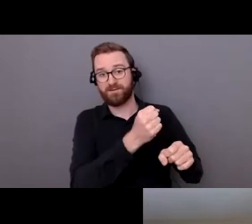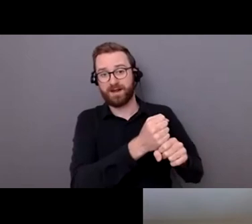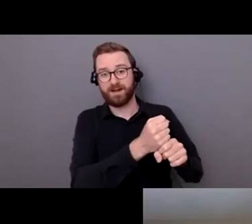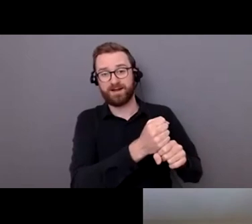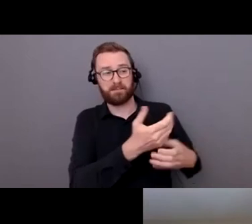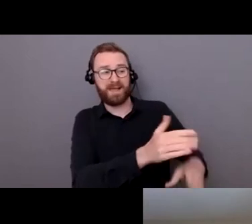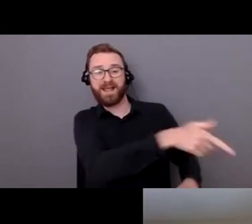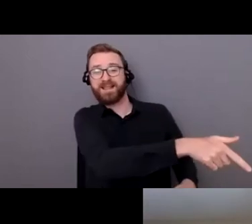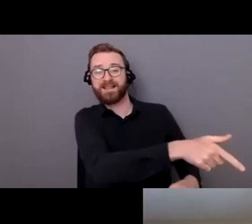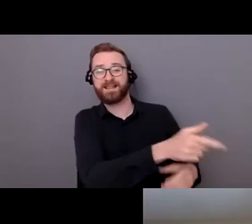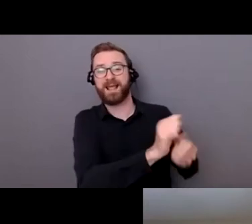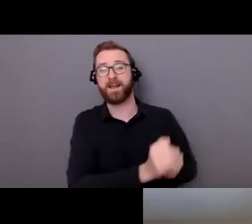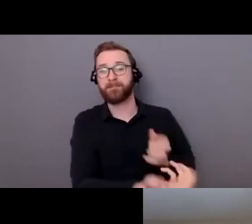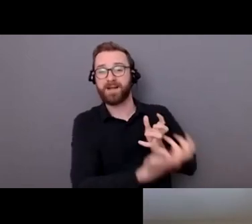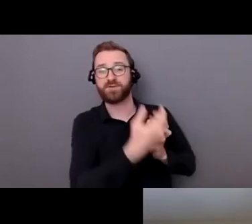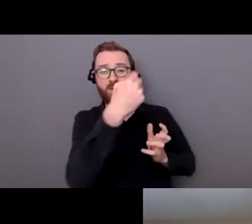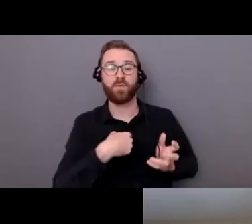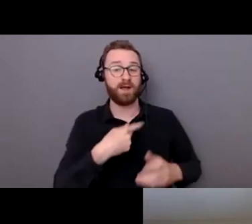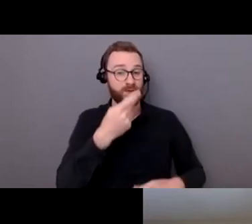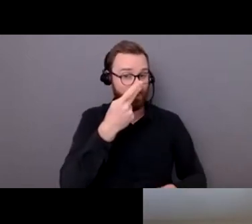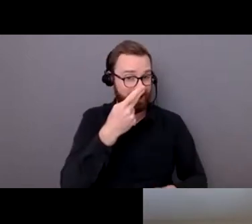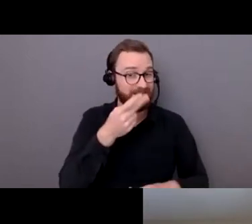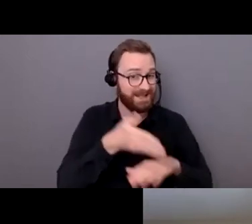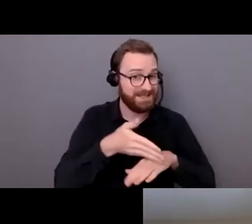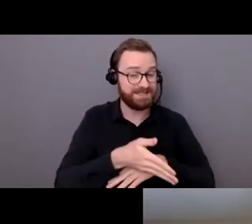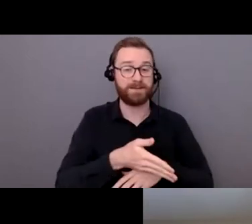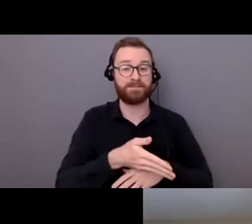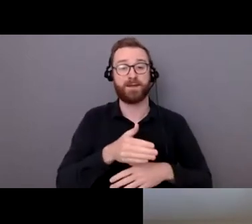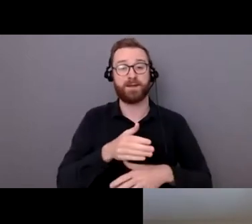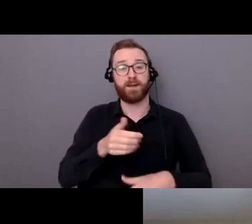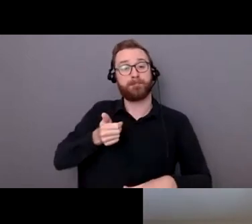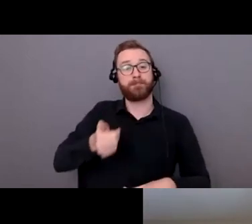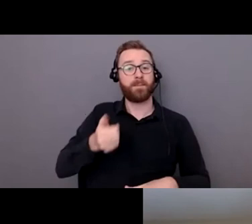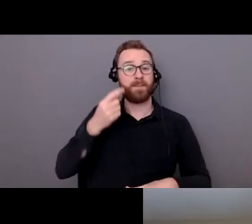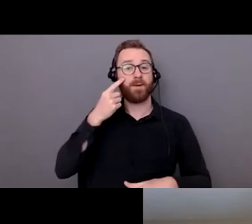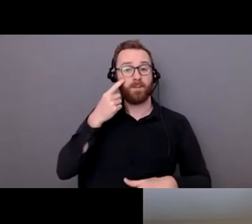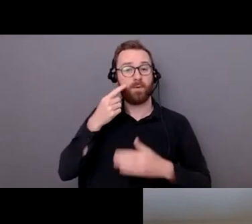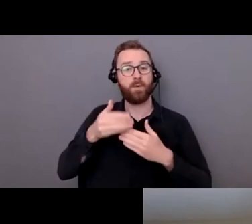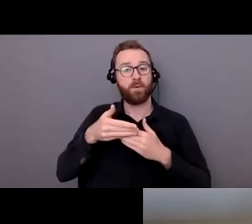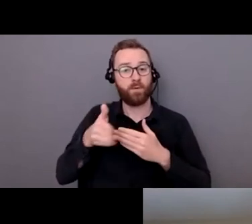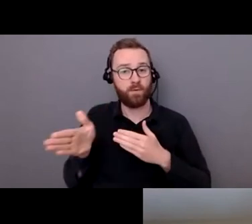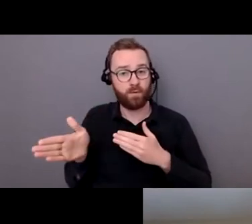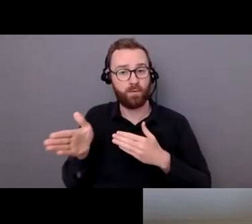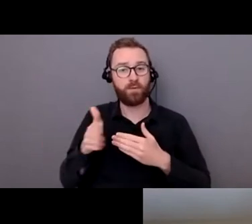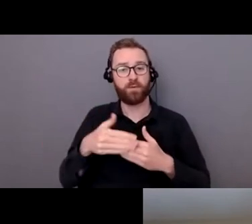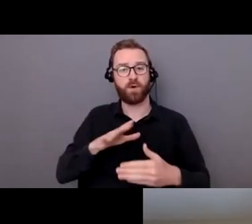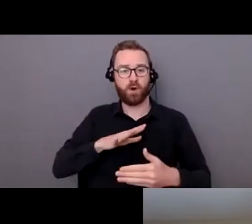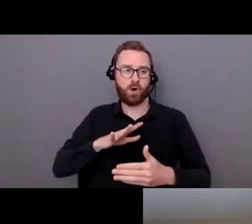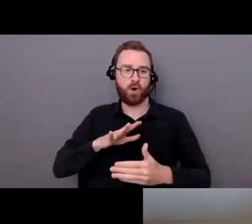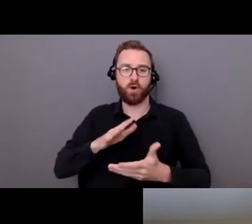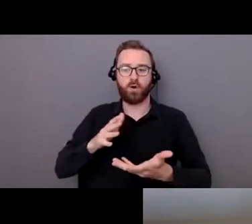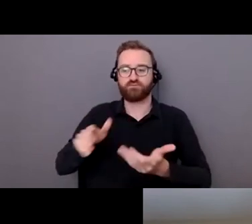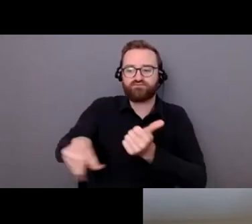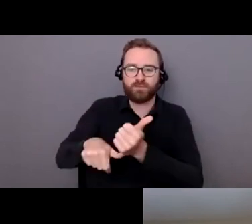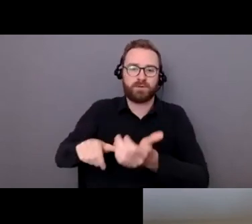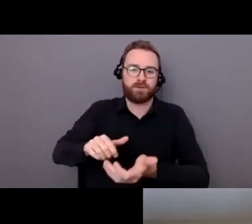adaptations, c'est-à-dire d'une toilette accessible, de porte automatique, d'une commis ou d'une commis qui va être sensibilisée à ma réalité.